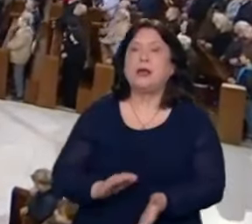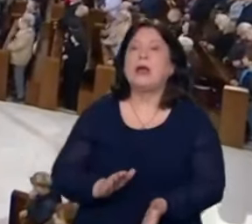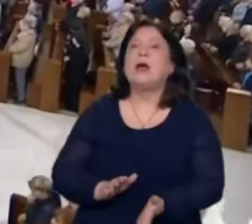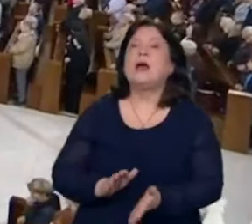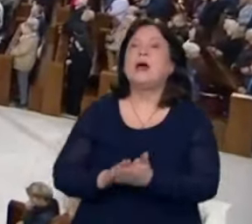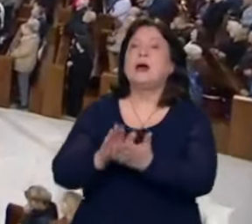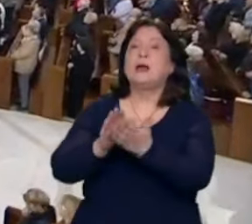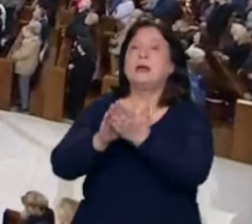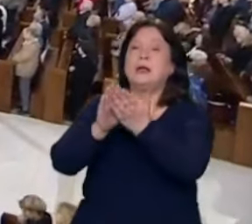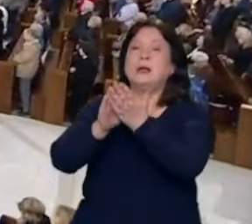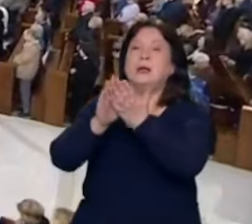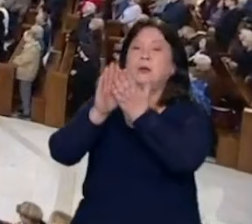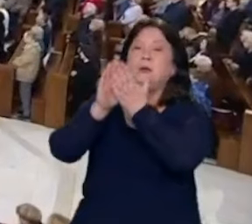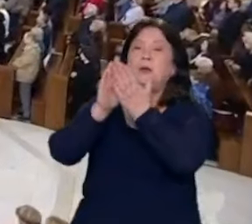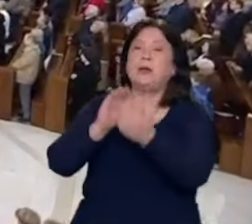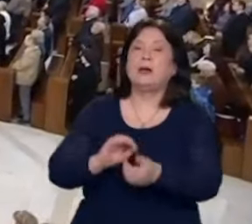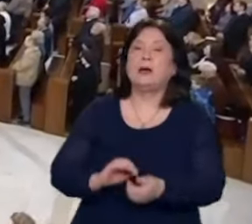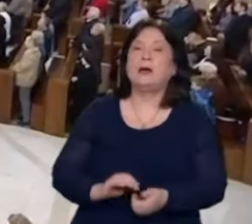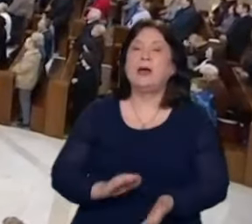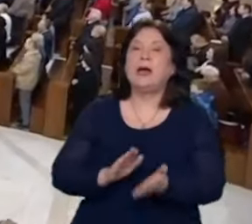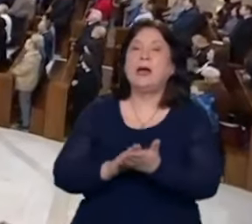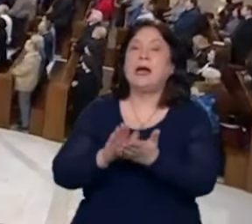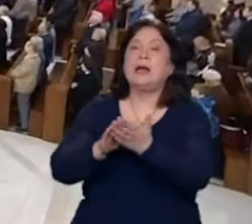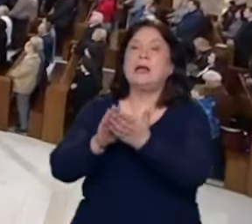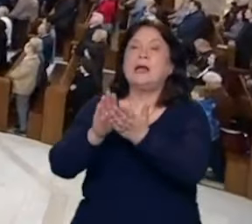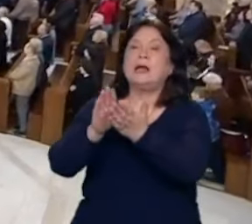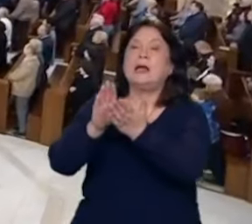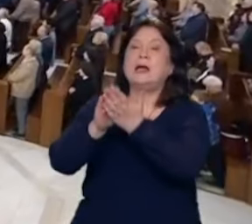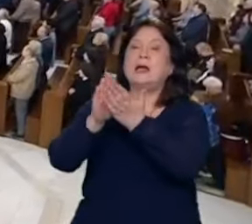Alleluja Alleluja